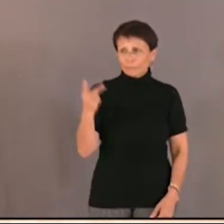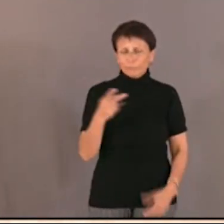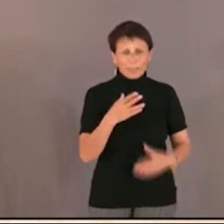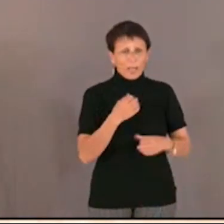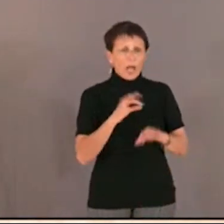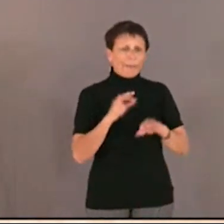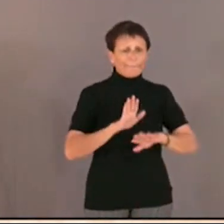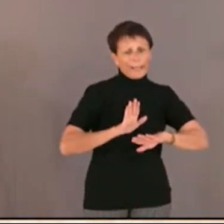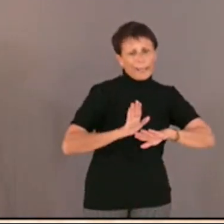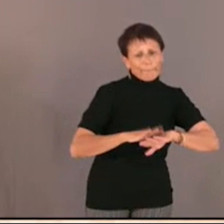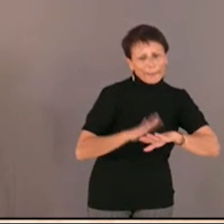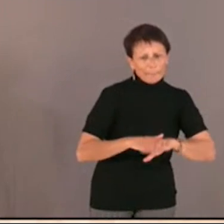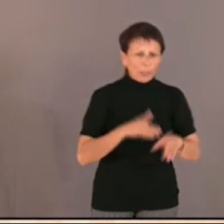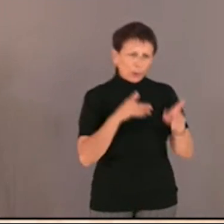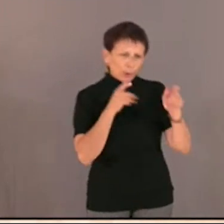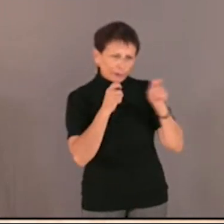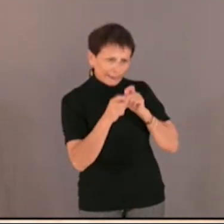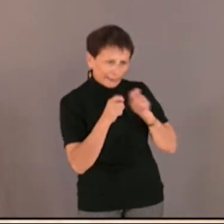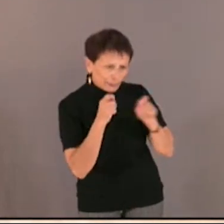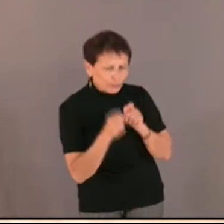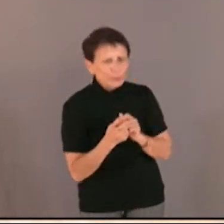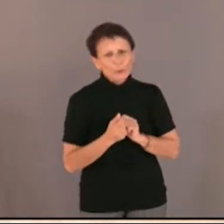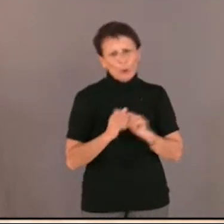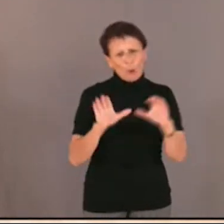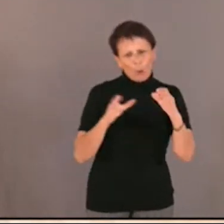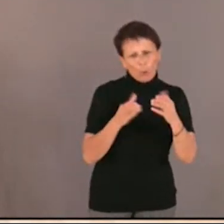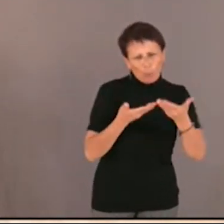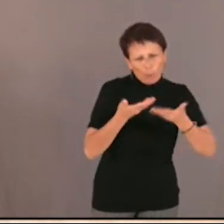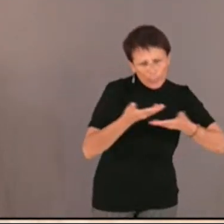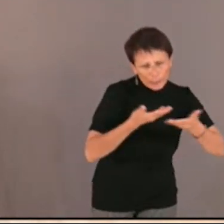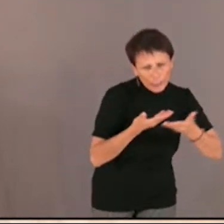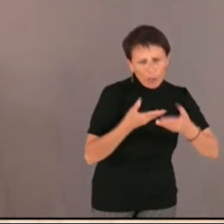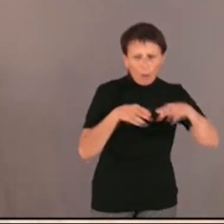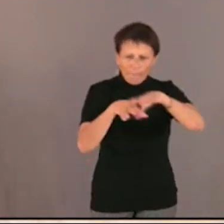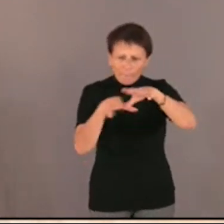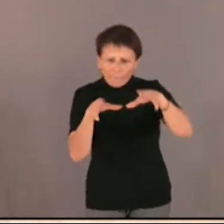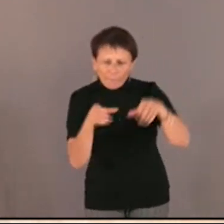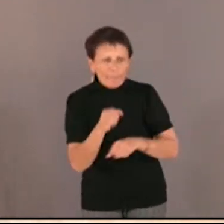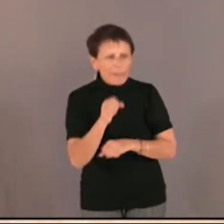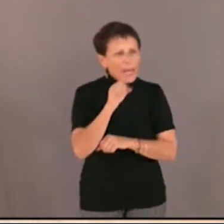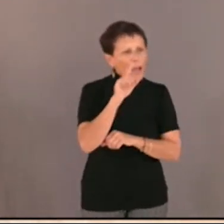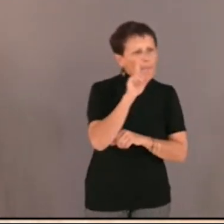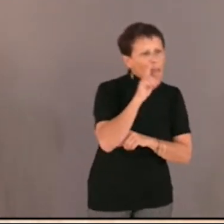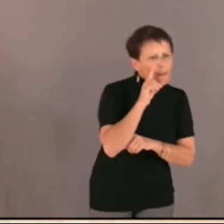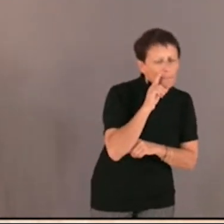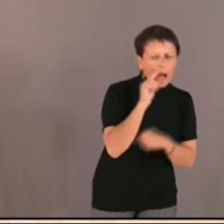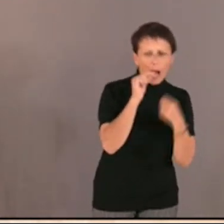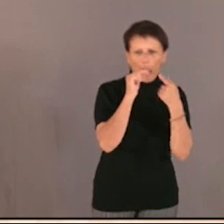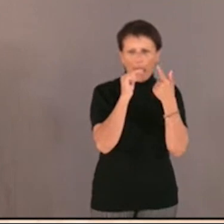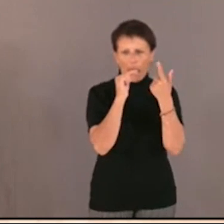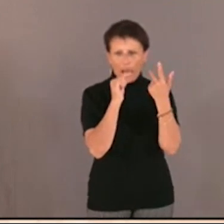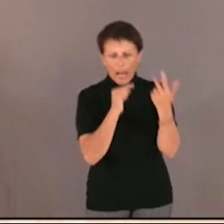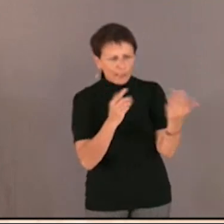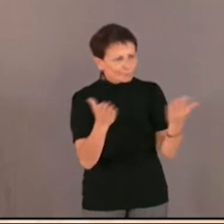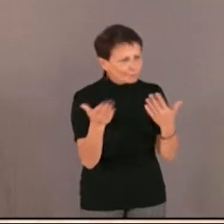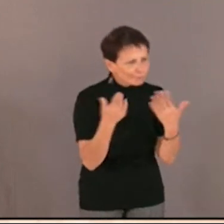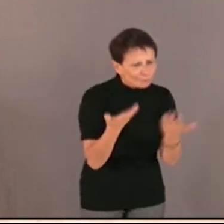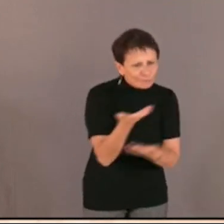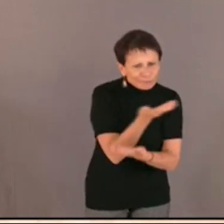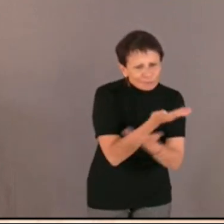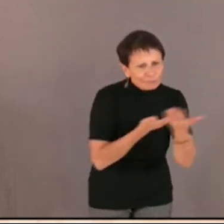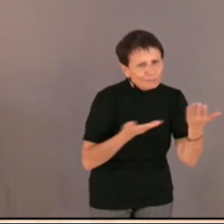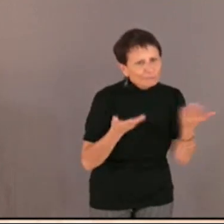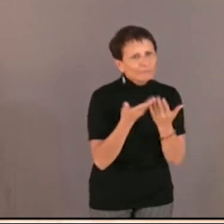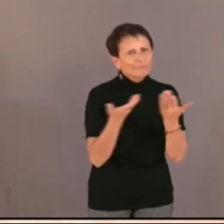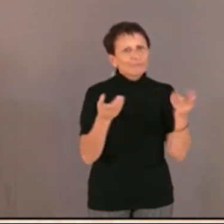la prévention, la discussion, les groupes de dialogue avec les familles, les mamans, tout ça autour